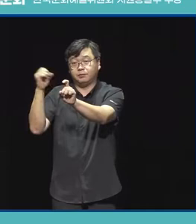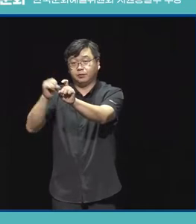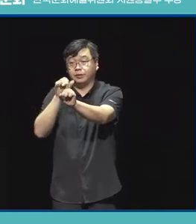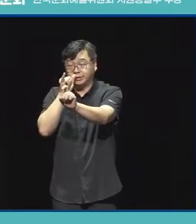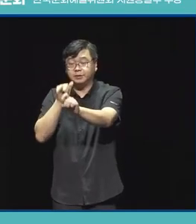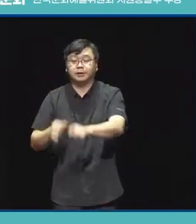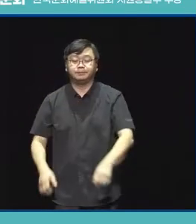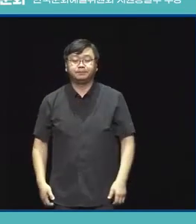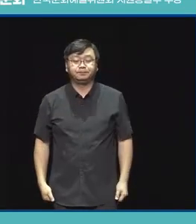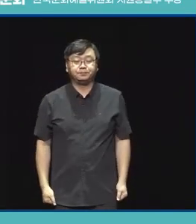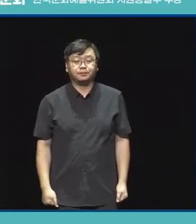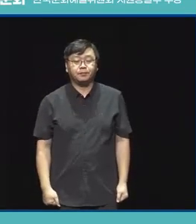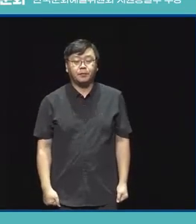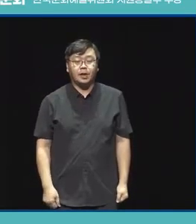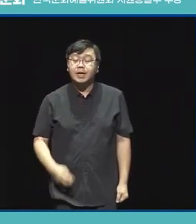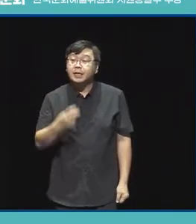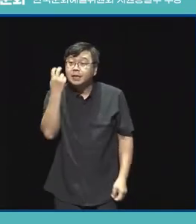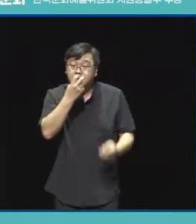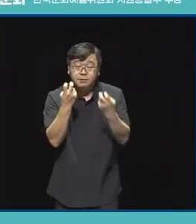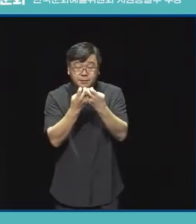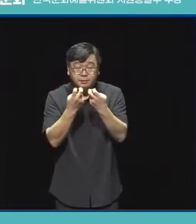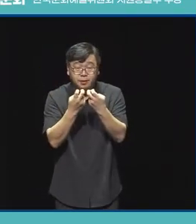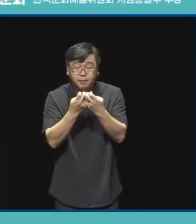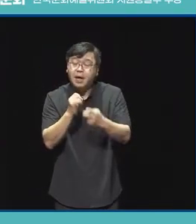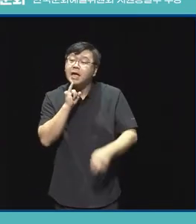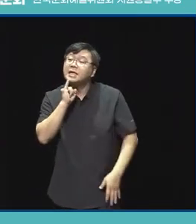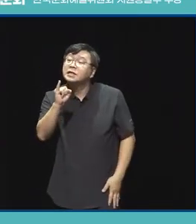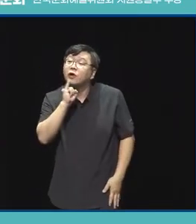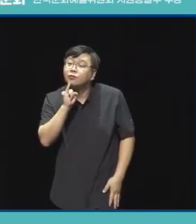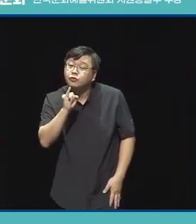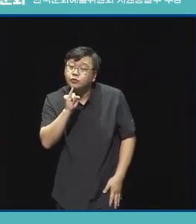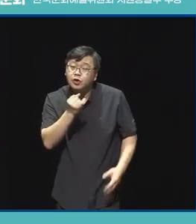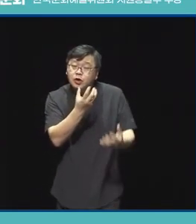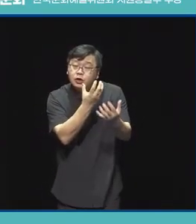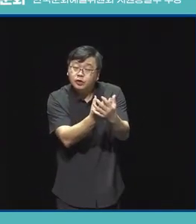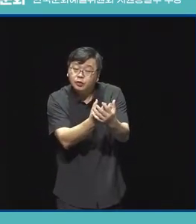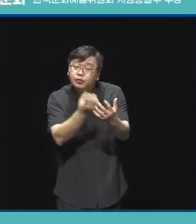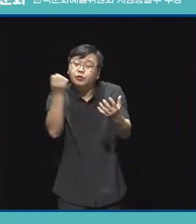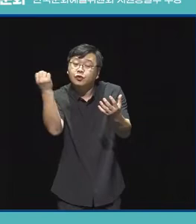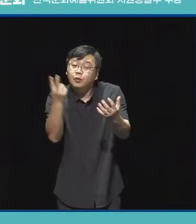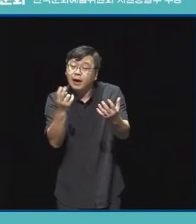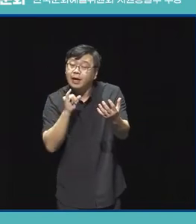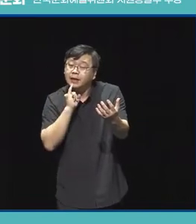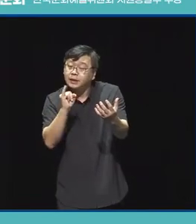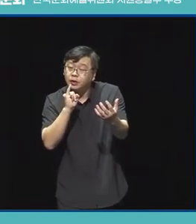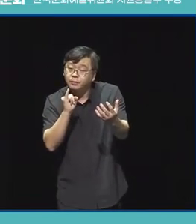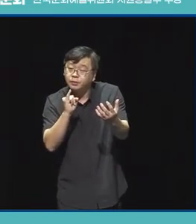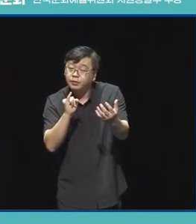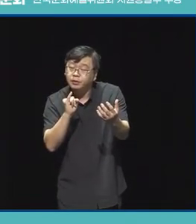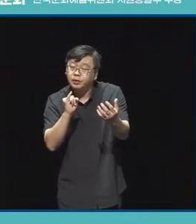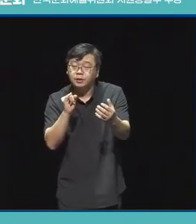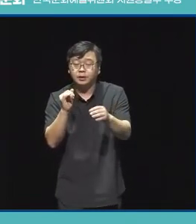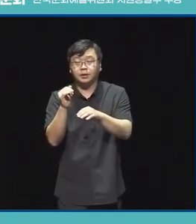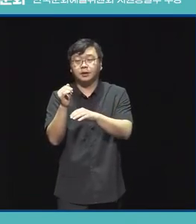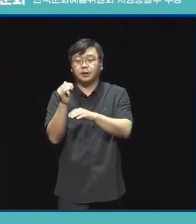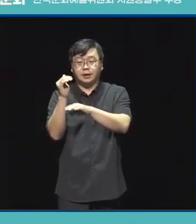예, 심의입니다. 심의는 창작의 과정과는 달리 인터뷰 심의가 있다는 점 유념해 주시고요. 심의 기준은 보시는 바와